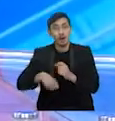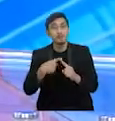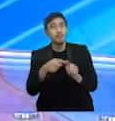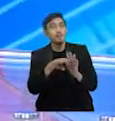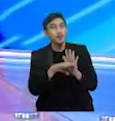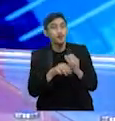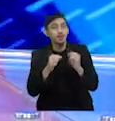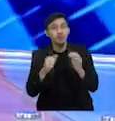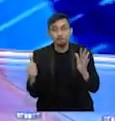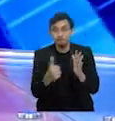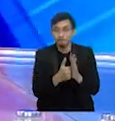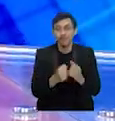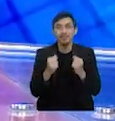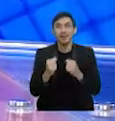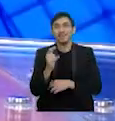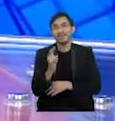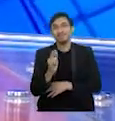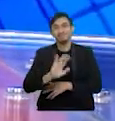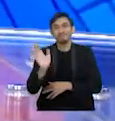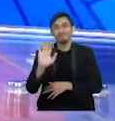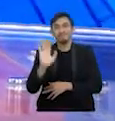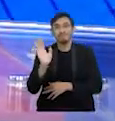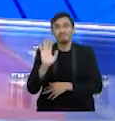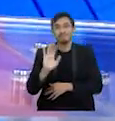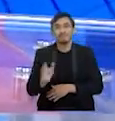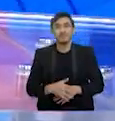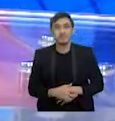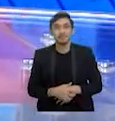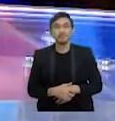kesehatan Anda dan keluarga serta patuhi protokol kesehatan. Tetap semangat dan sampai jumpa.